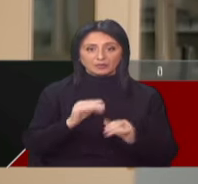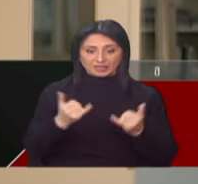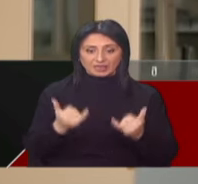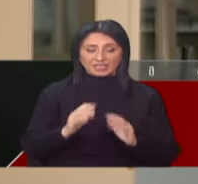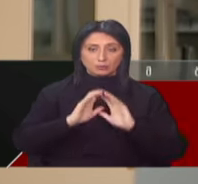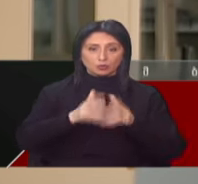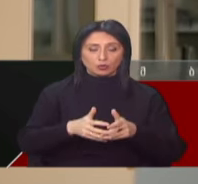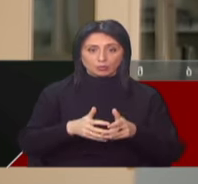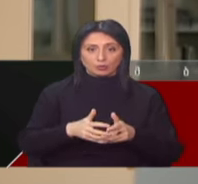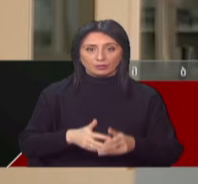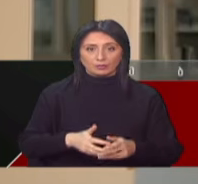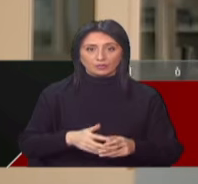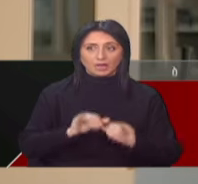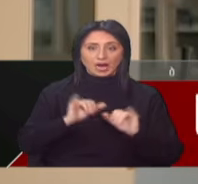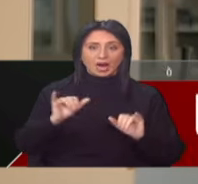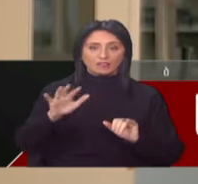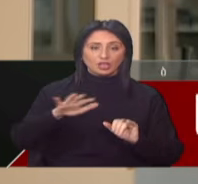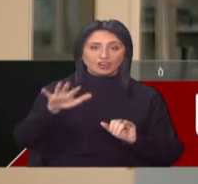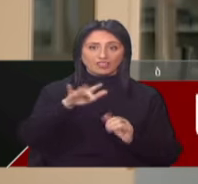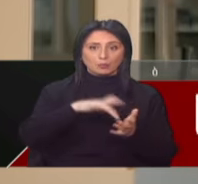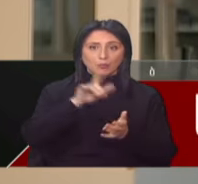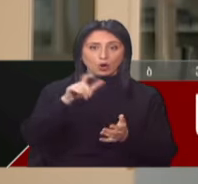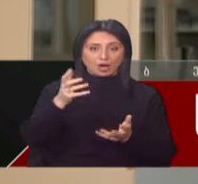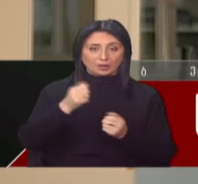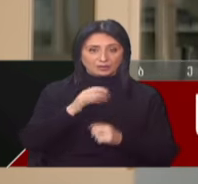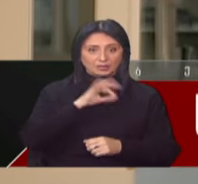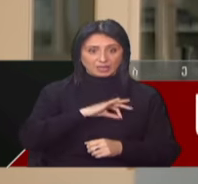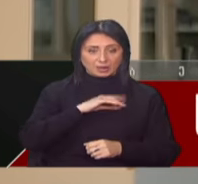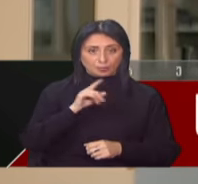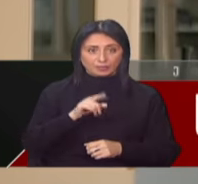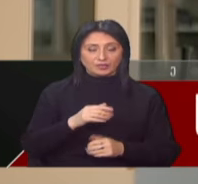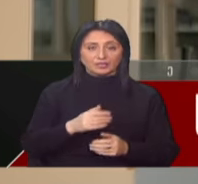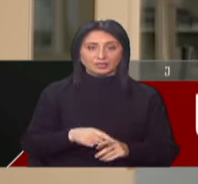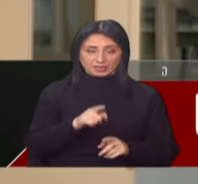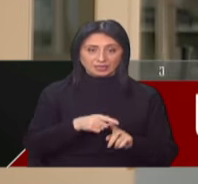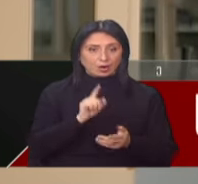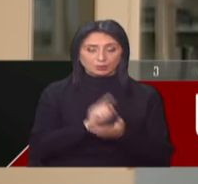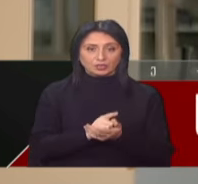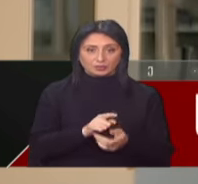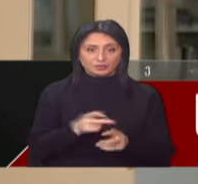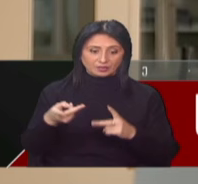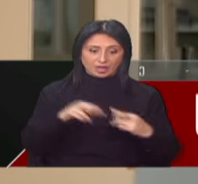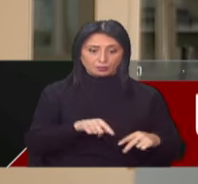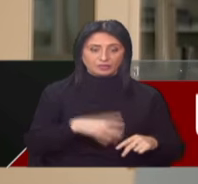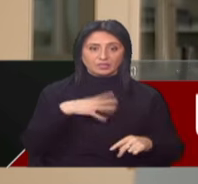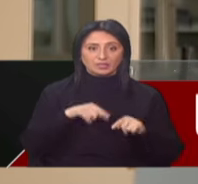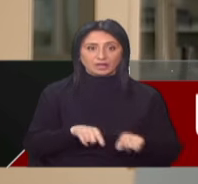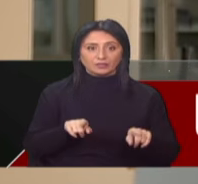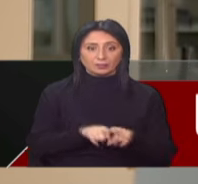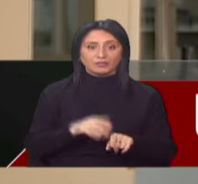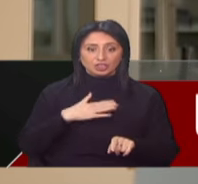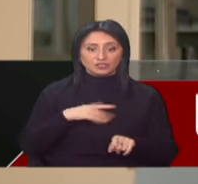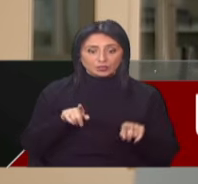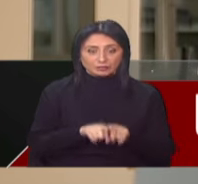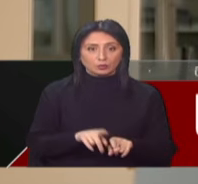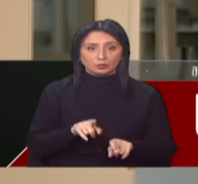დღეს მსოფლიოს განვითარებული ქვეყნის მოქალაქეები სარგებლობენ, დაღებულობენ, ეს აუცილებელია გადმოვიდეს საქართველოშიც, რომ